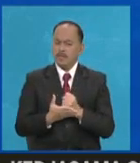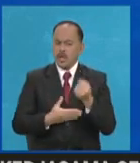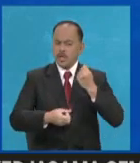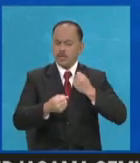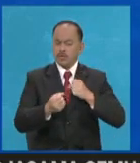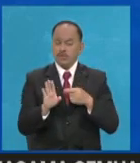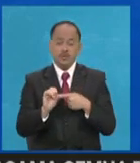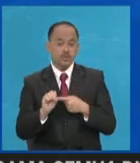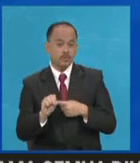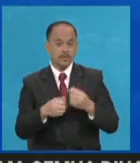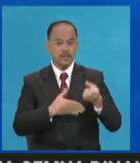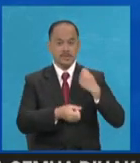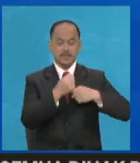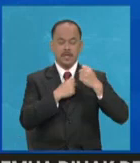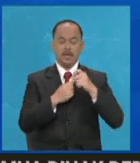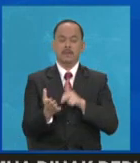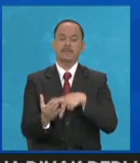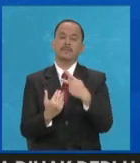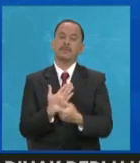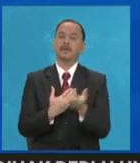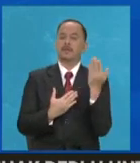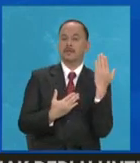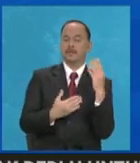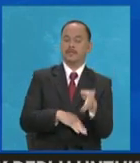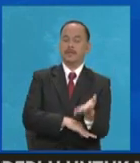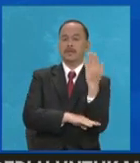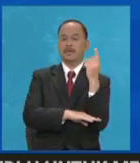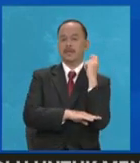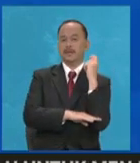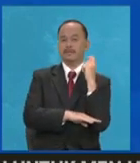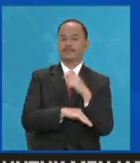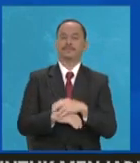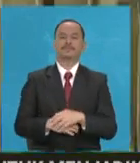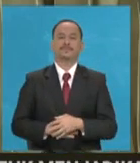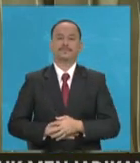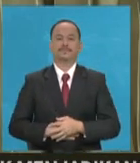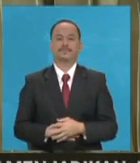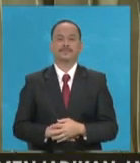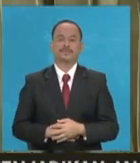program berlangsung pagi tadi di pusat sejarah brunei ibu negara